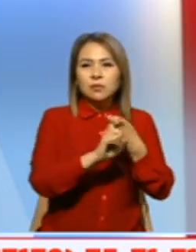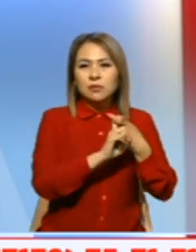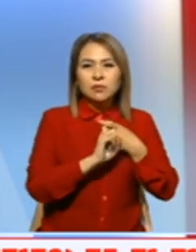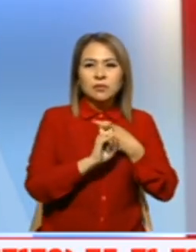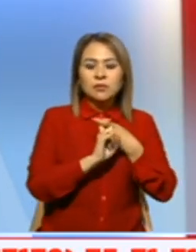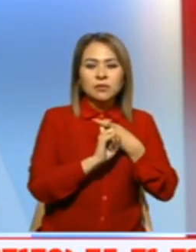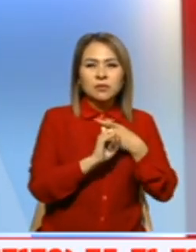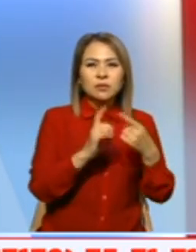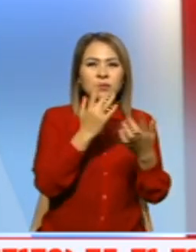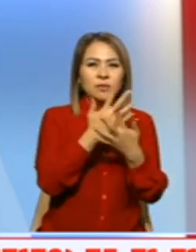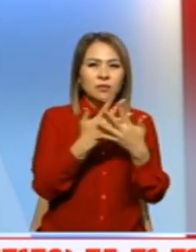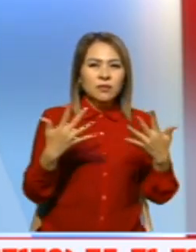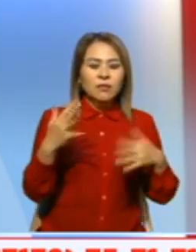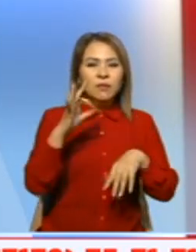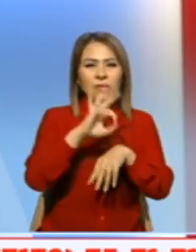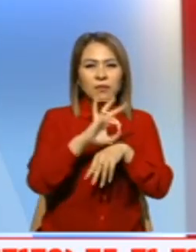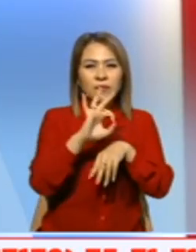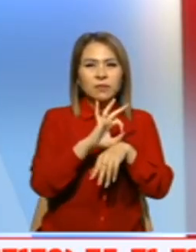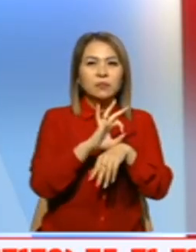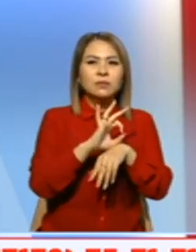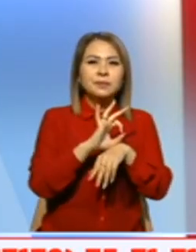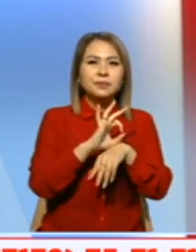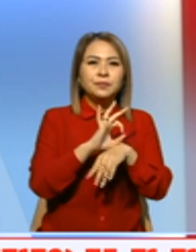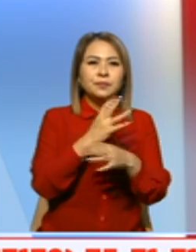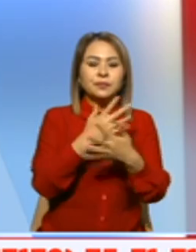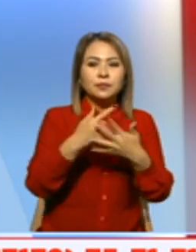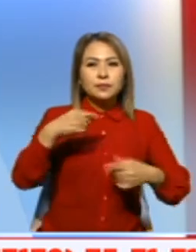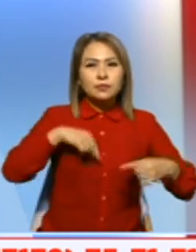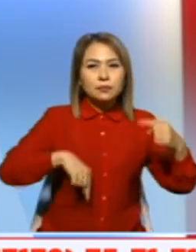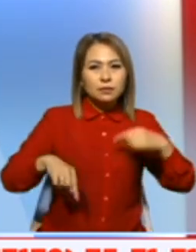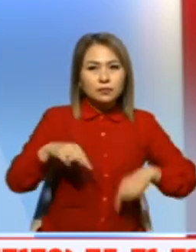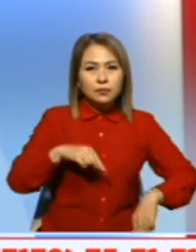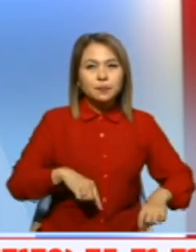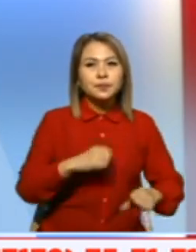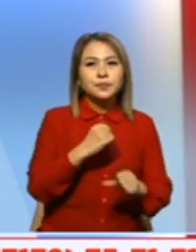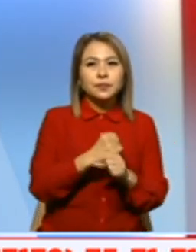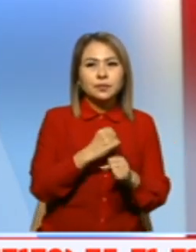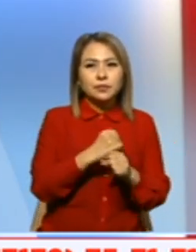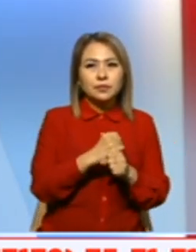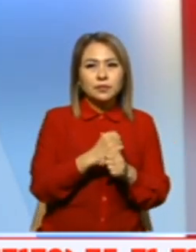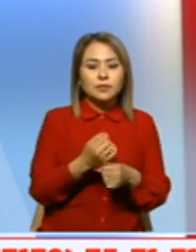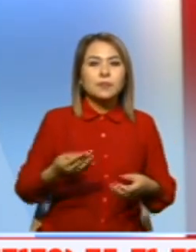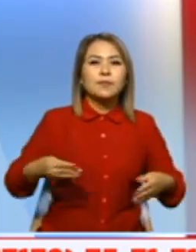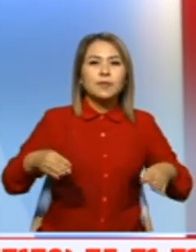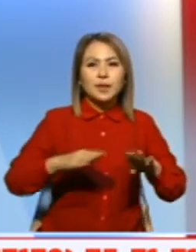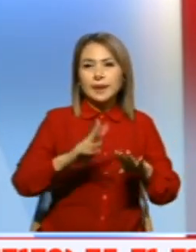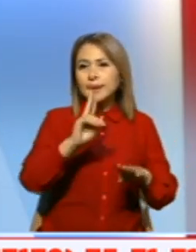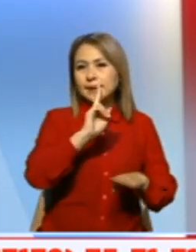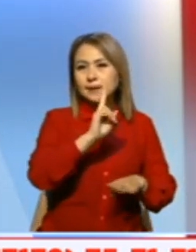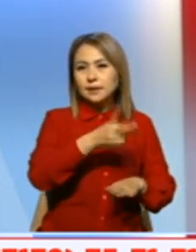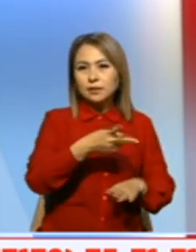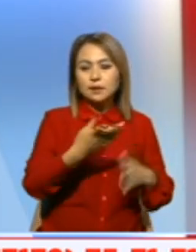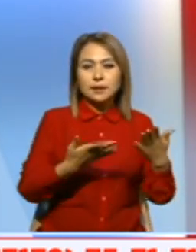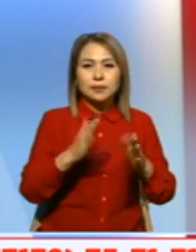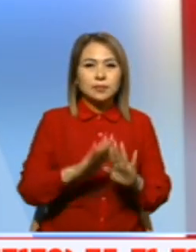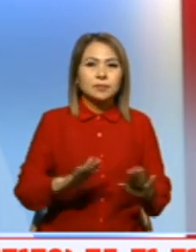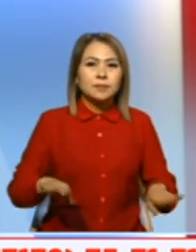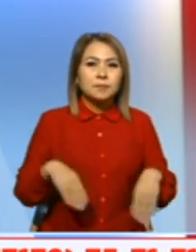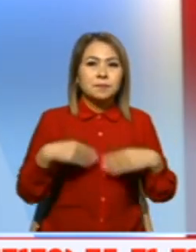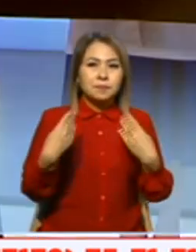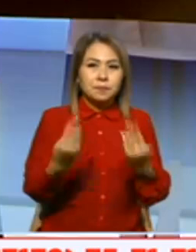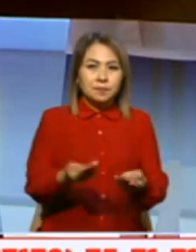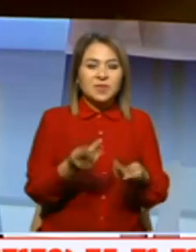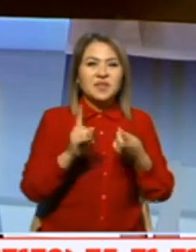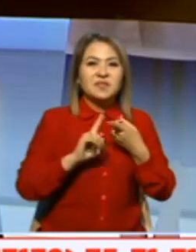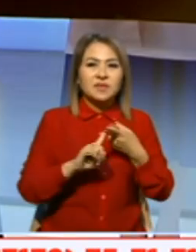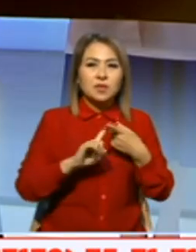бактериялық аурулармен шалдығып, организм адаптациялық периодтан өтеді. Мысалы, 2 жаста баланы бала бақшаға берсеңіз, көп жағдайда